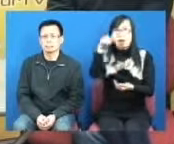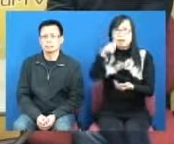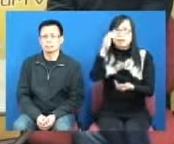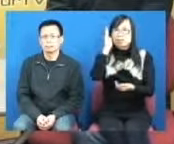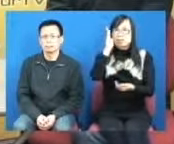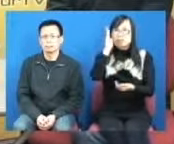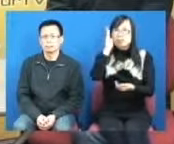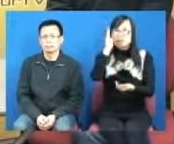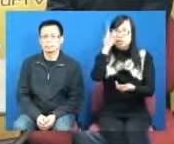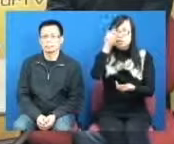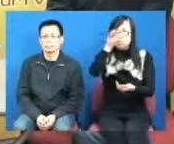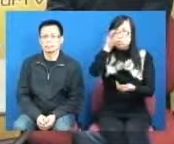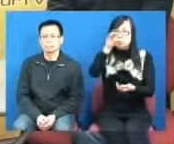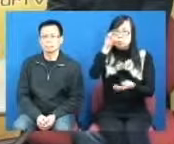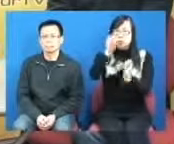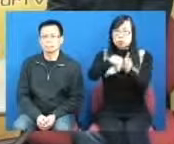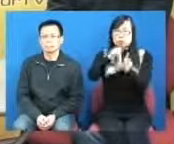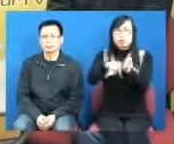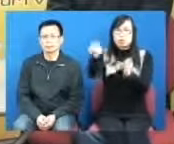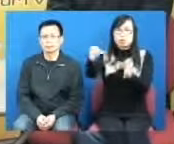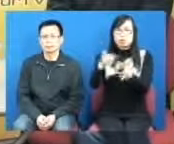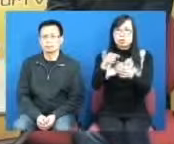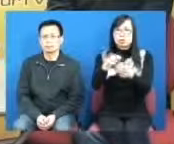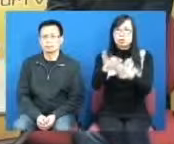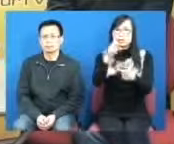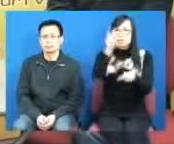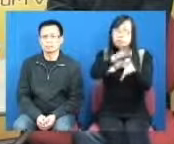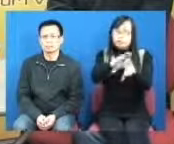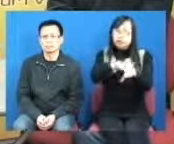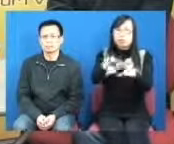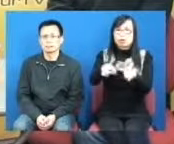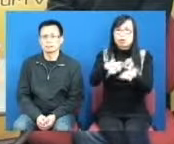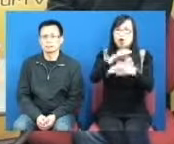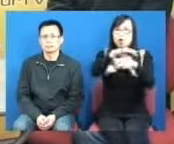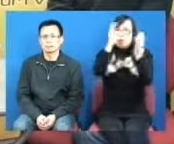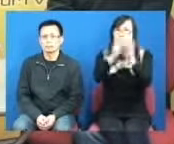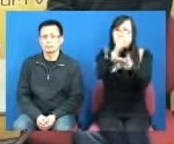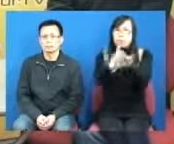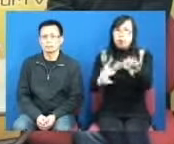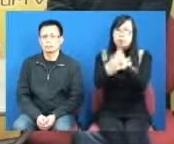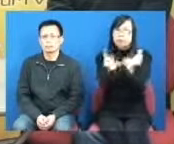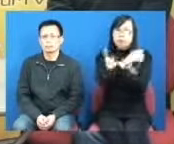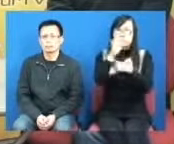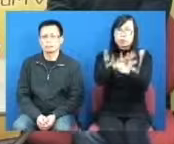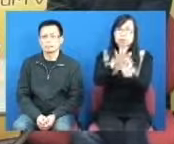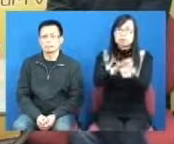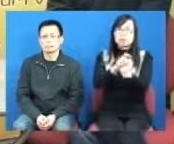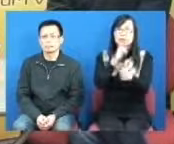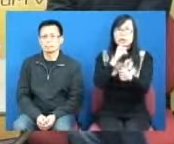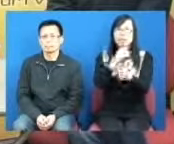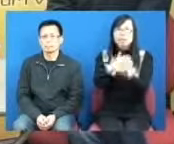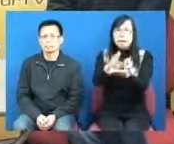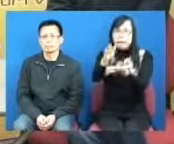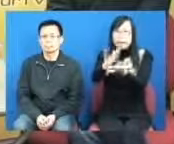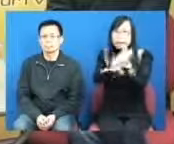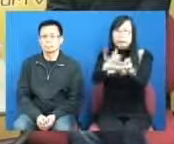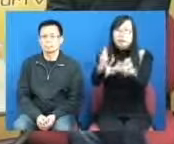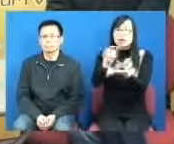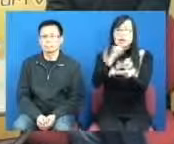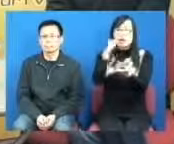儲備其實公帑如果你說放進去注資入去全民退休保障事實上那個分別就是說你是